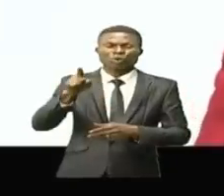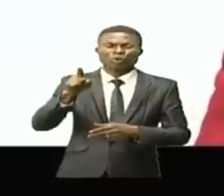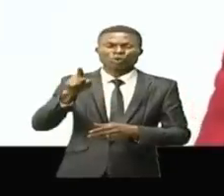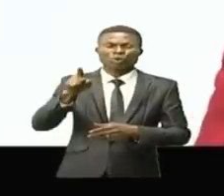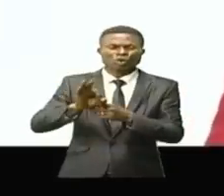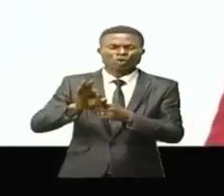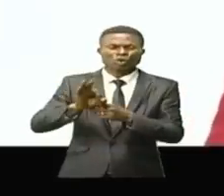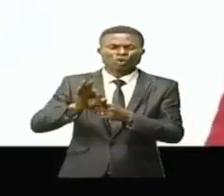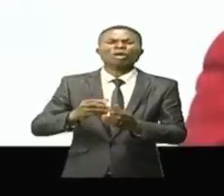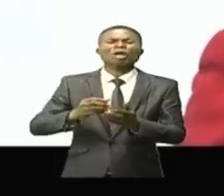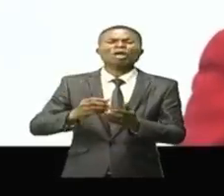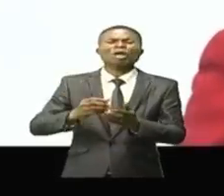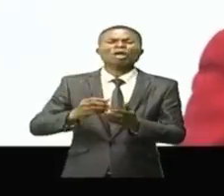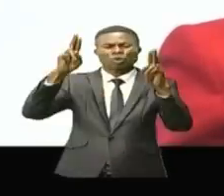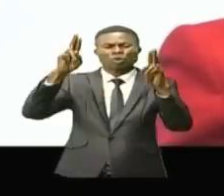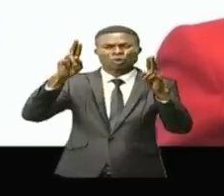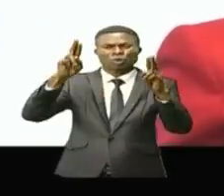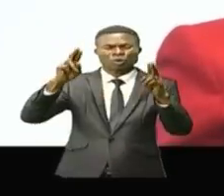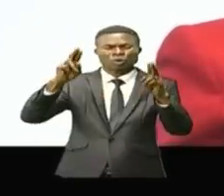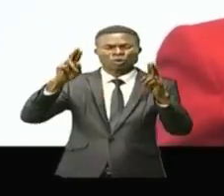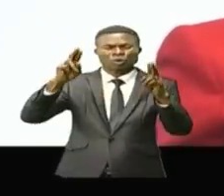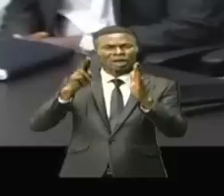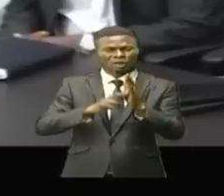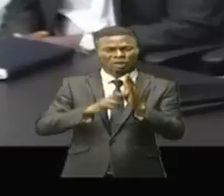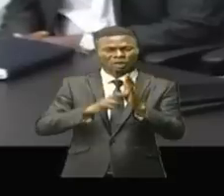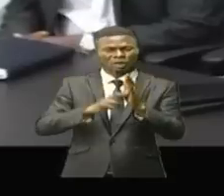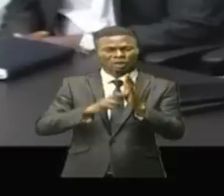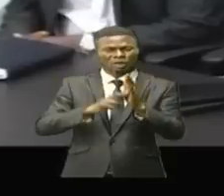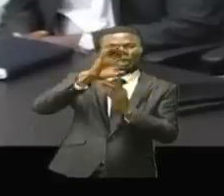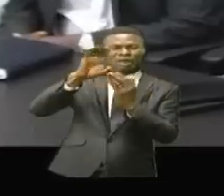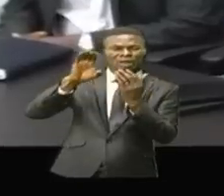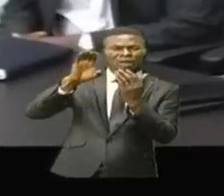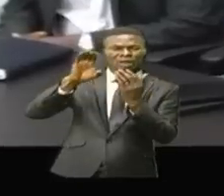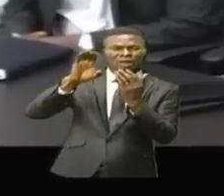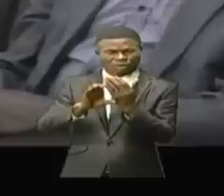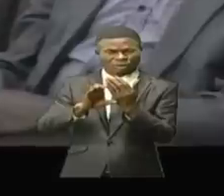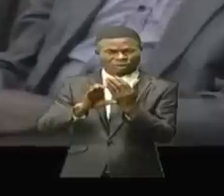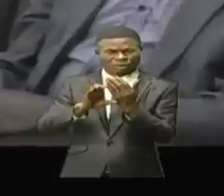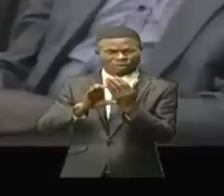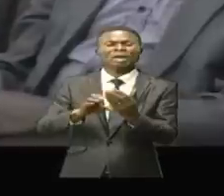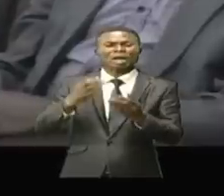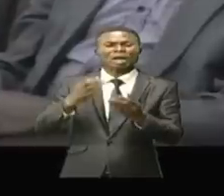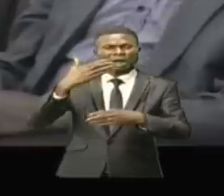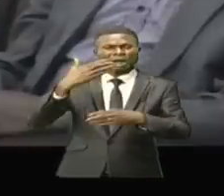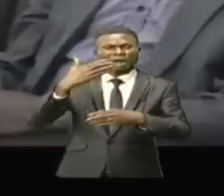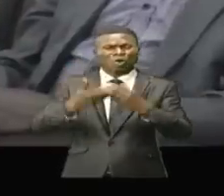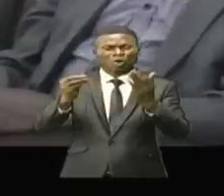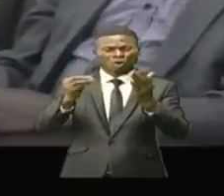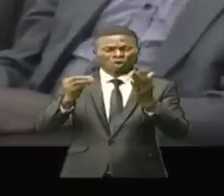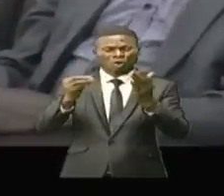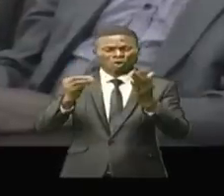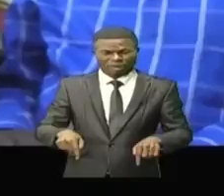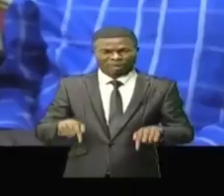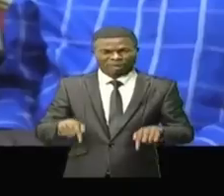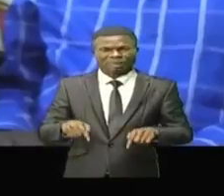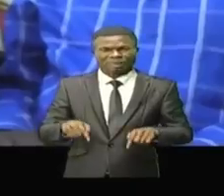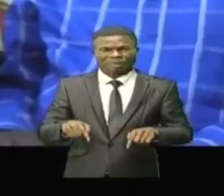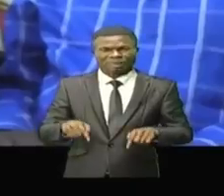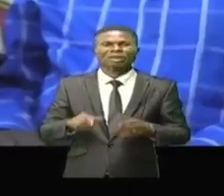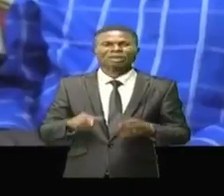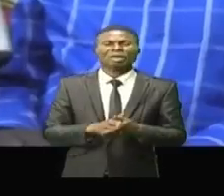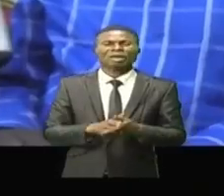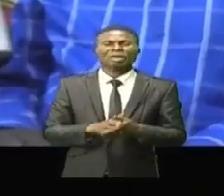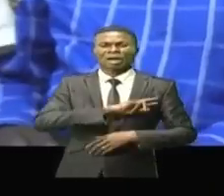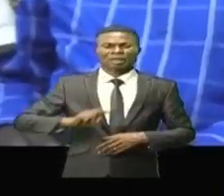5000 hauts cadres des gouvernements des 5 continents et compte mettre cette expertise au service de ce